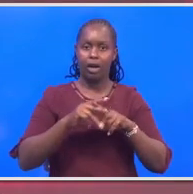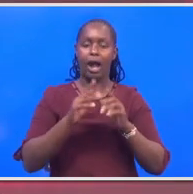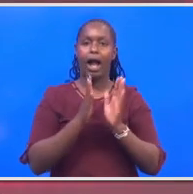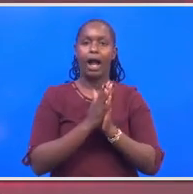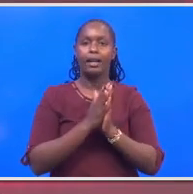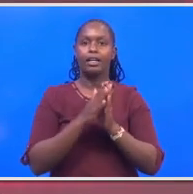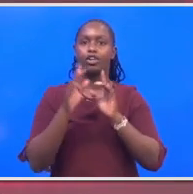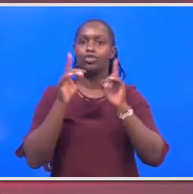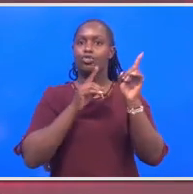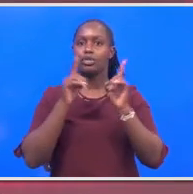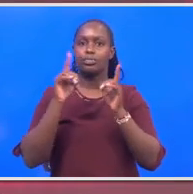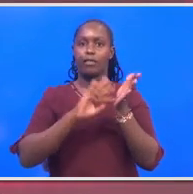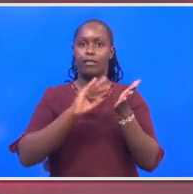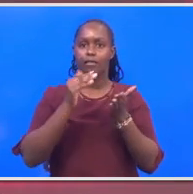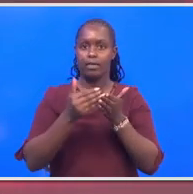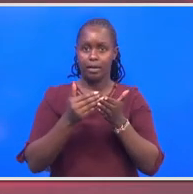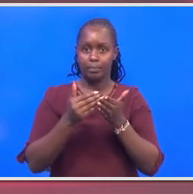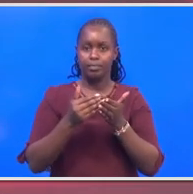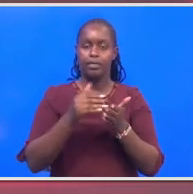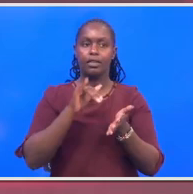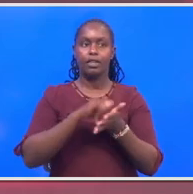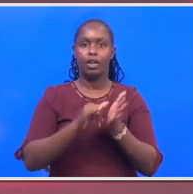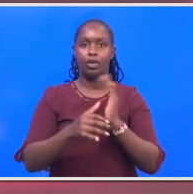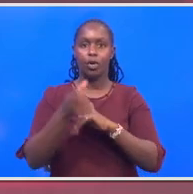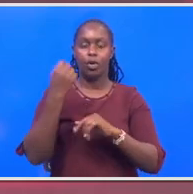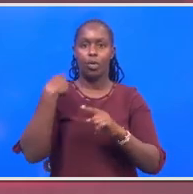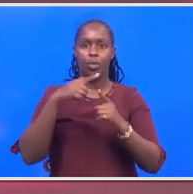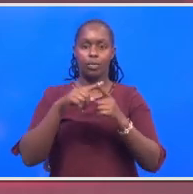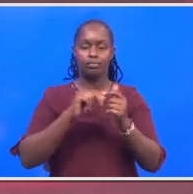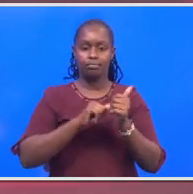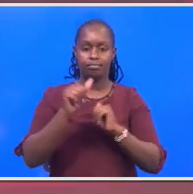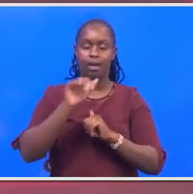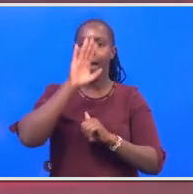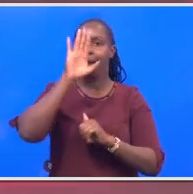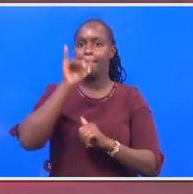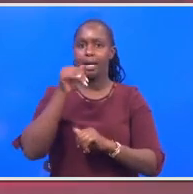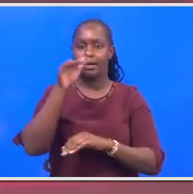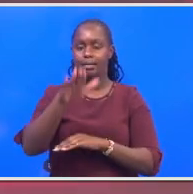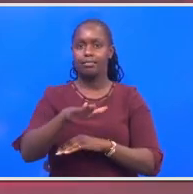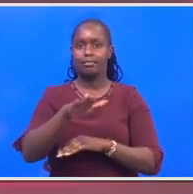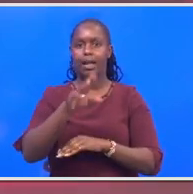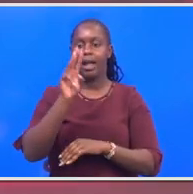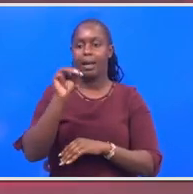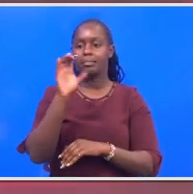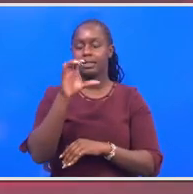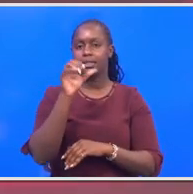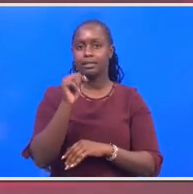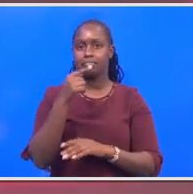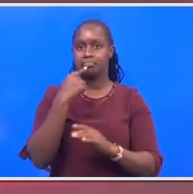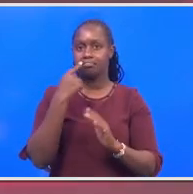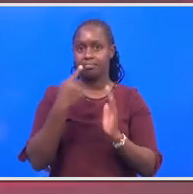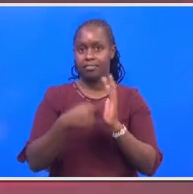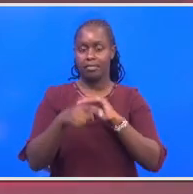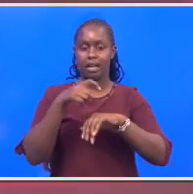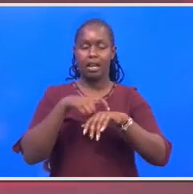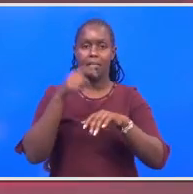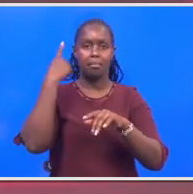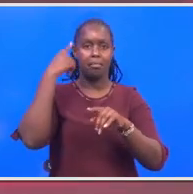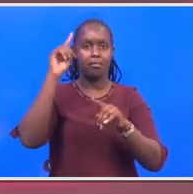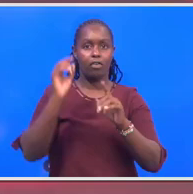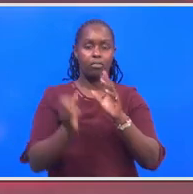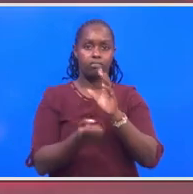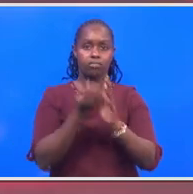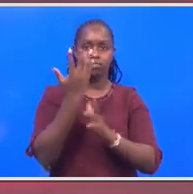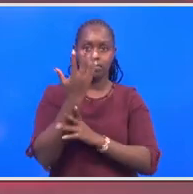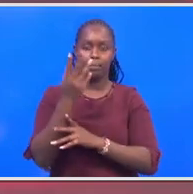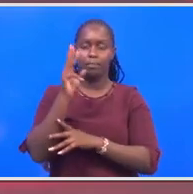huo kusitishwa na bunge la kaunti hiyo wiki iliyopita. Akizungumza wakati wa kuzindua mkataba na MTF wa